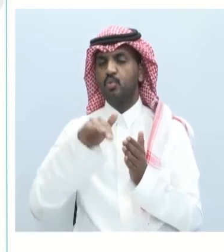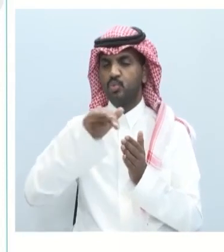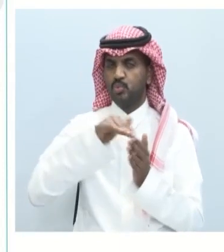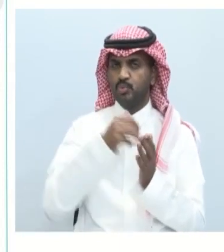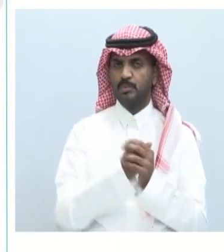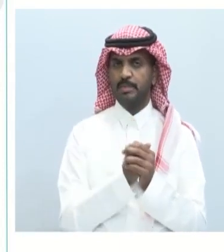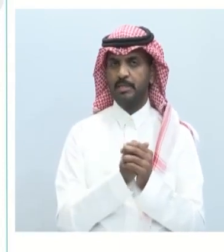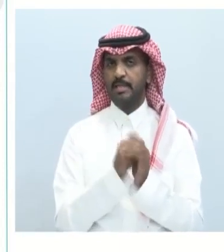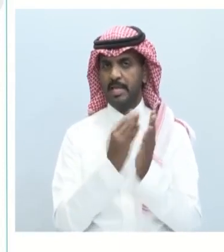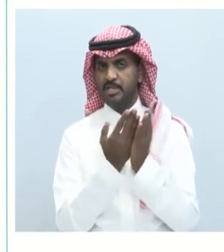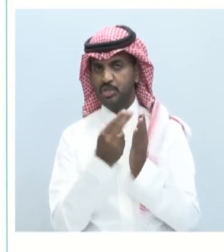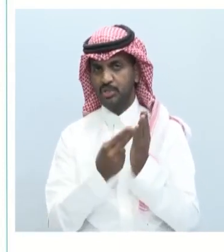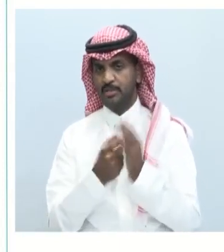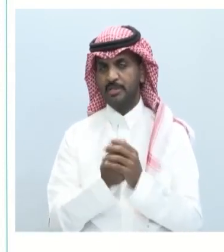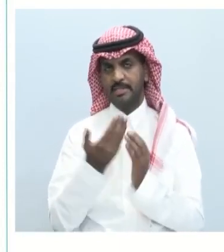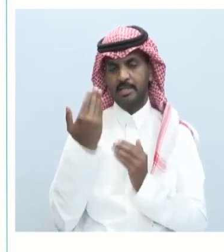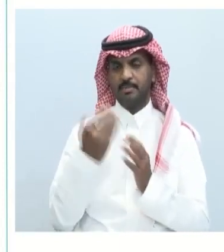السجل السابق